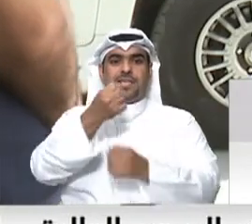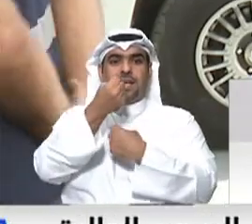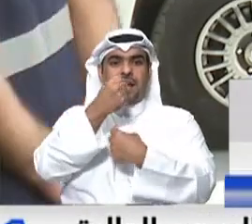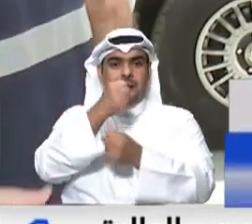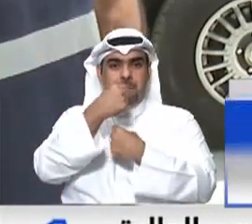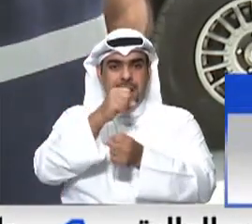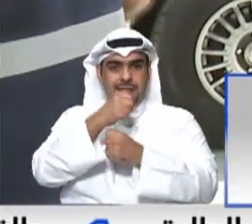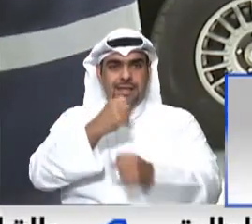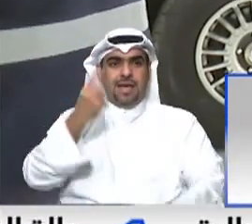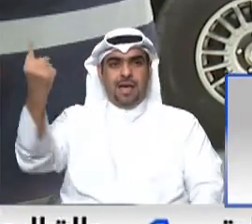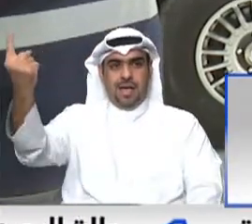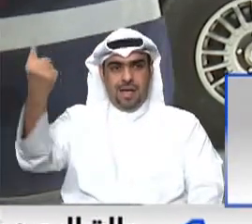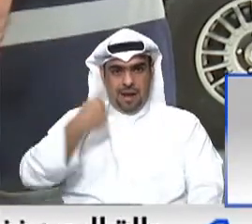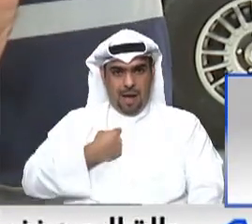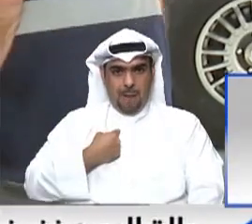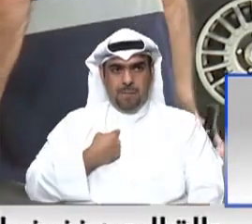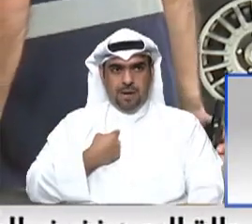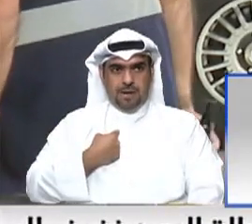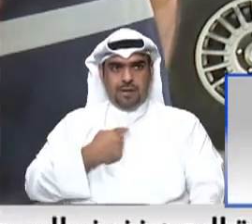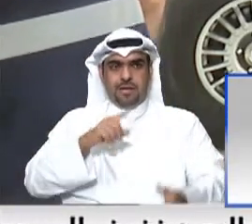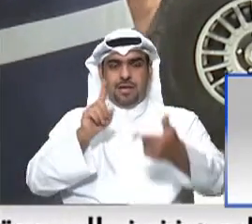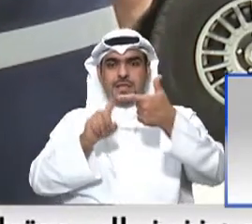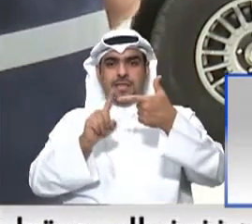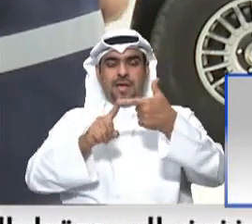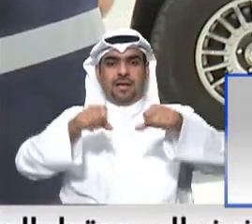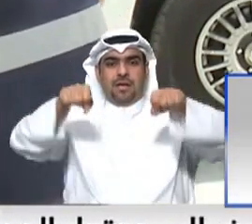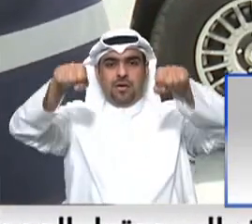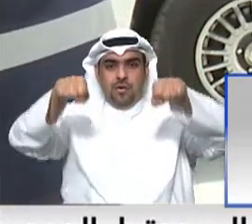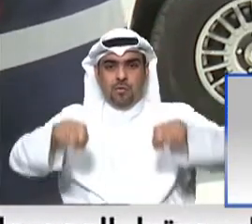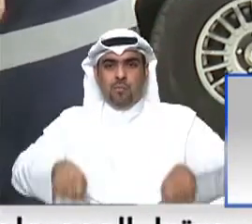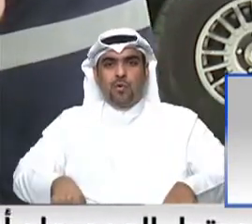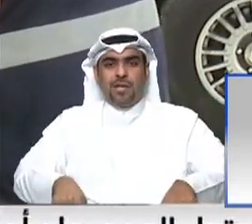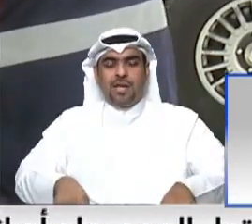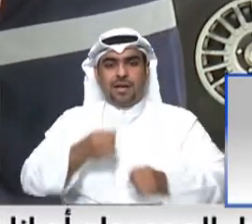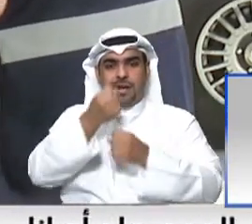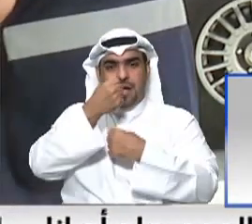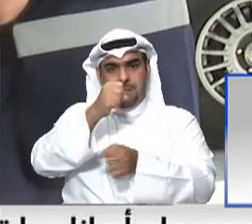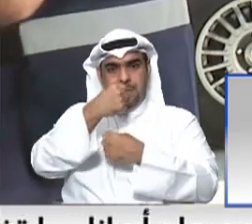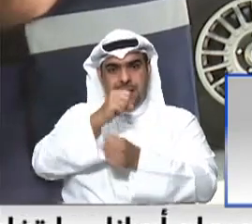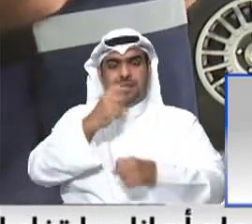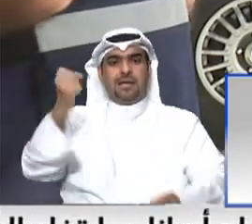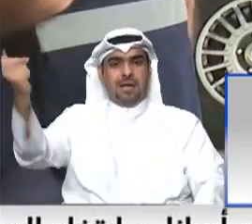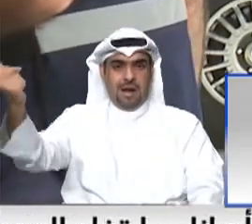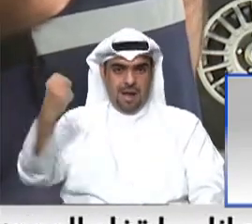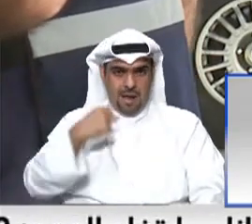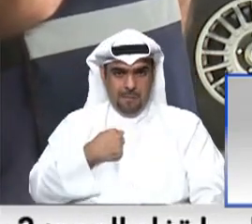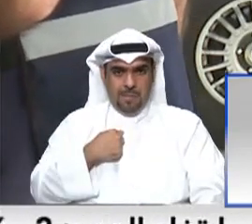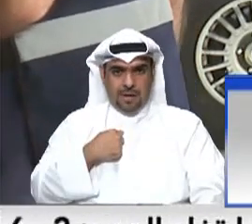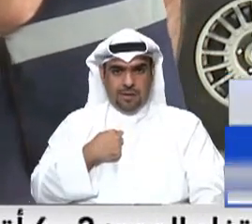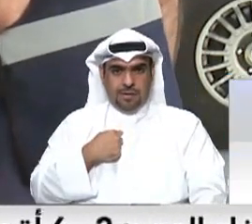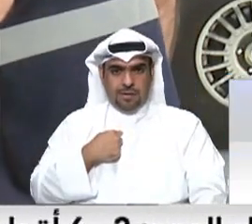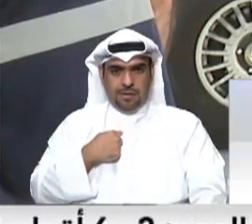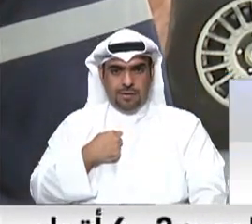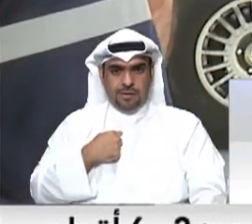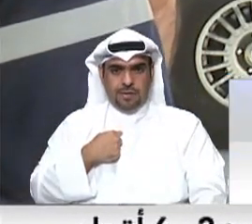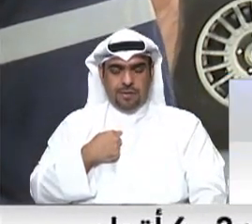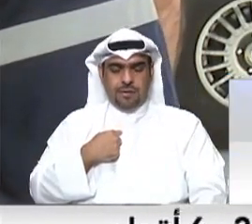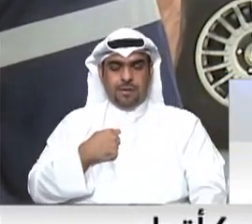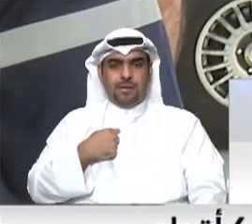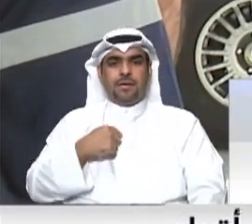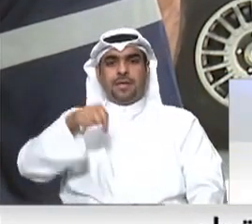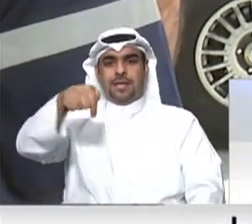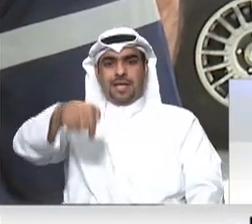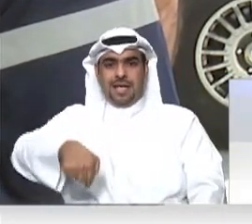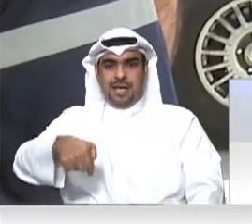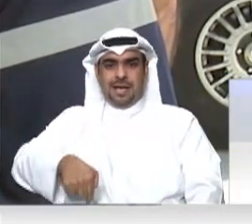الشعلة ومدير عام البلدية المهندس سعود الدبوس وتعليمات ومتابعة المسؤولين في فرع